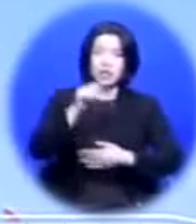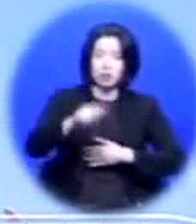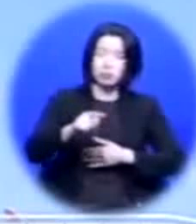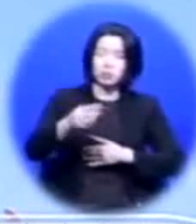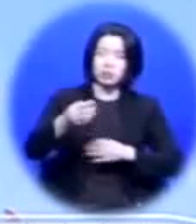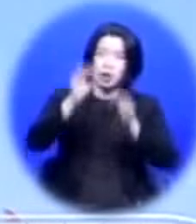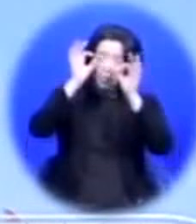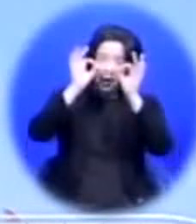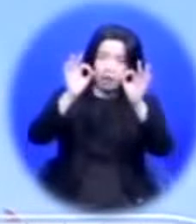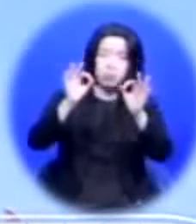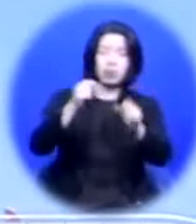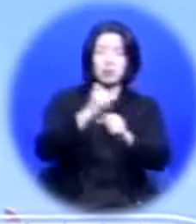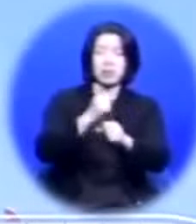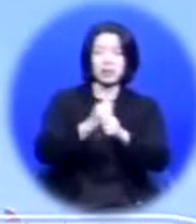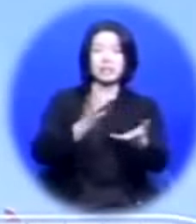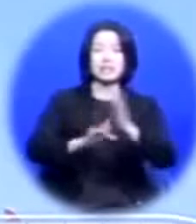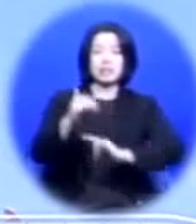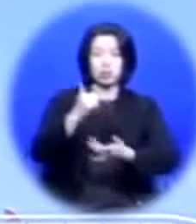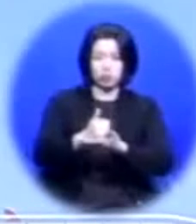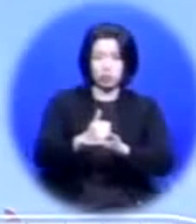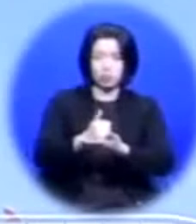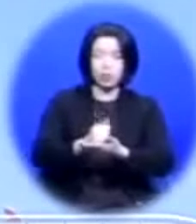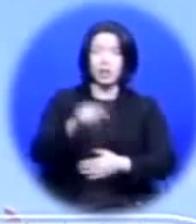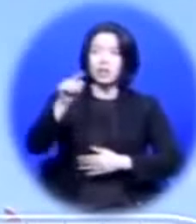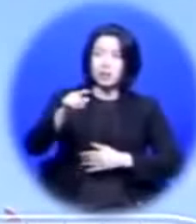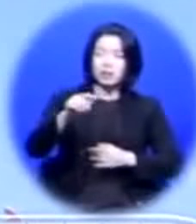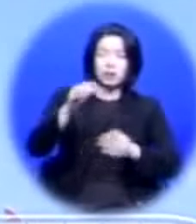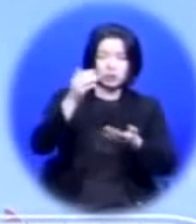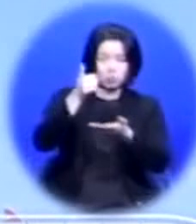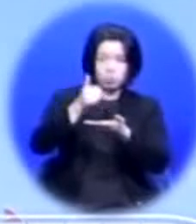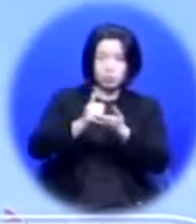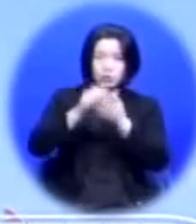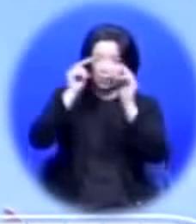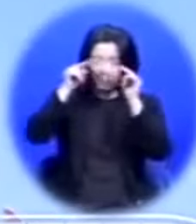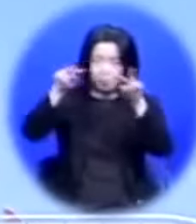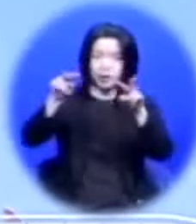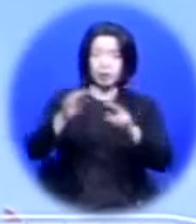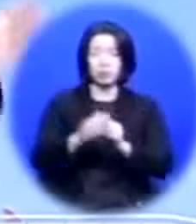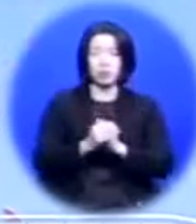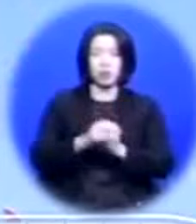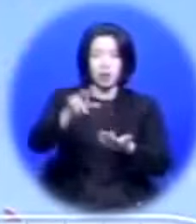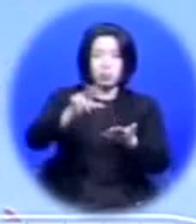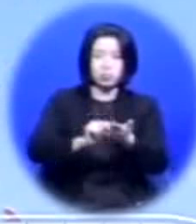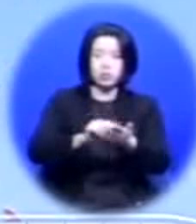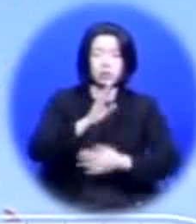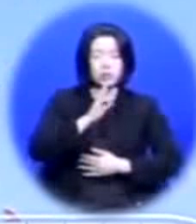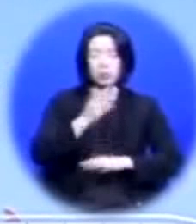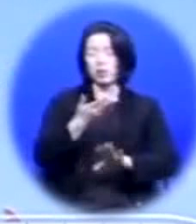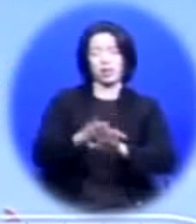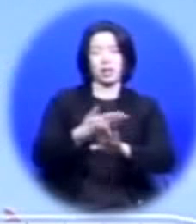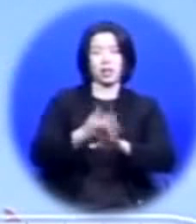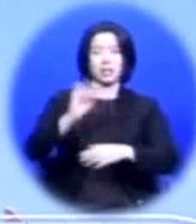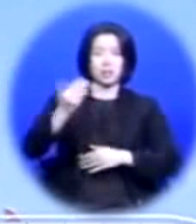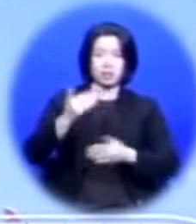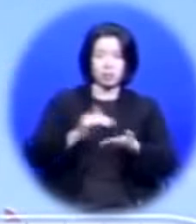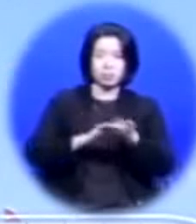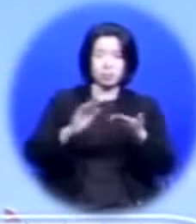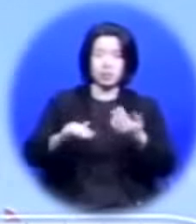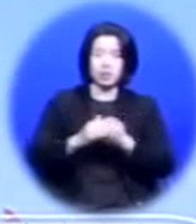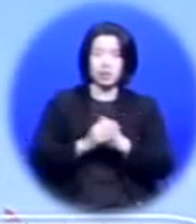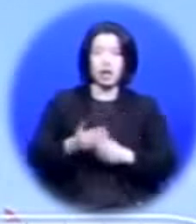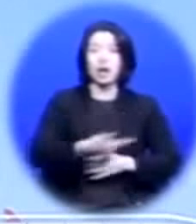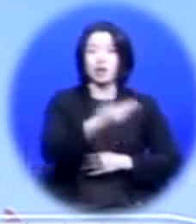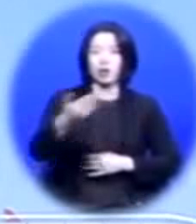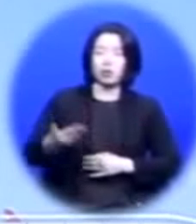해주시는 예수님 여러분이 그분을 바라보면 문제는 정말 달라집니다 여러분이